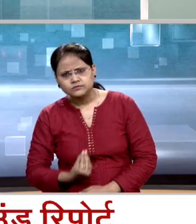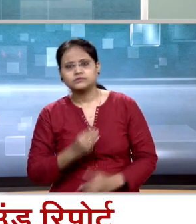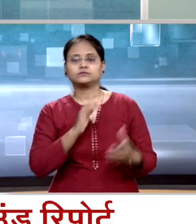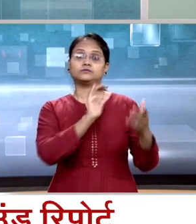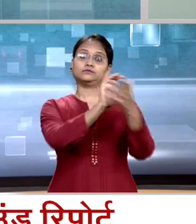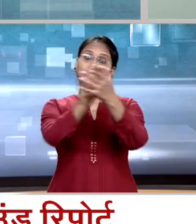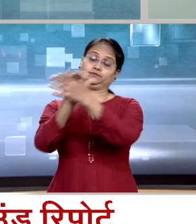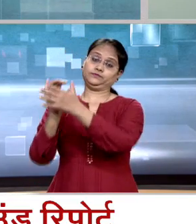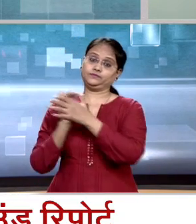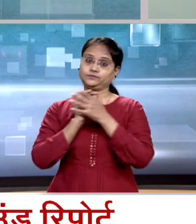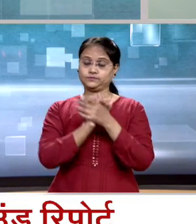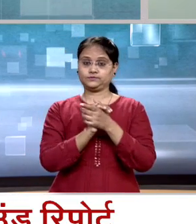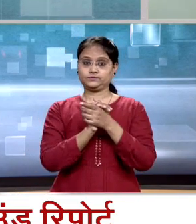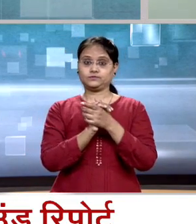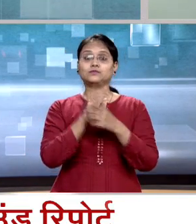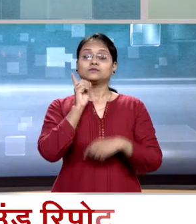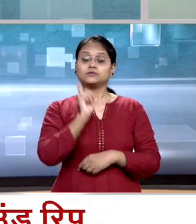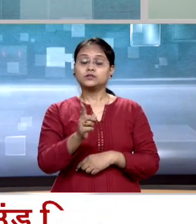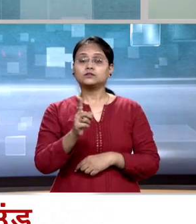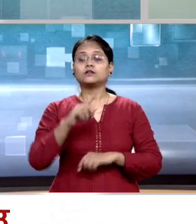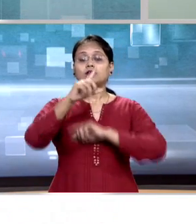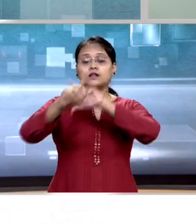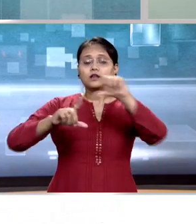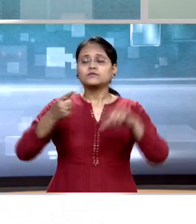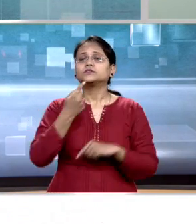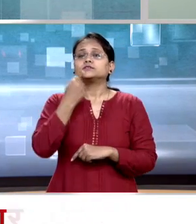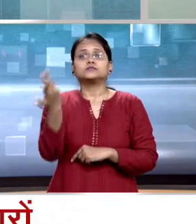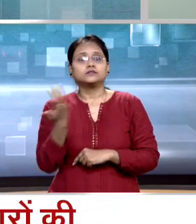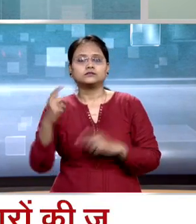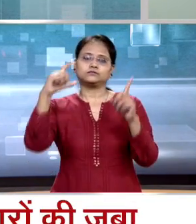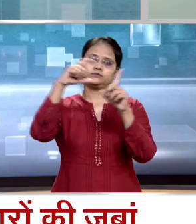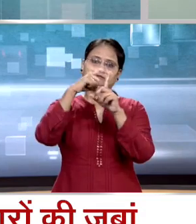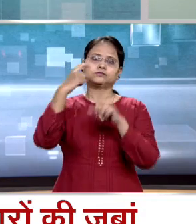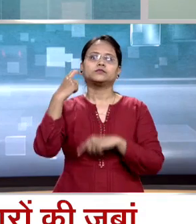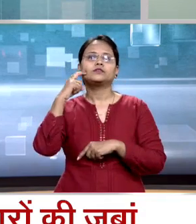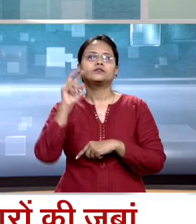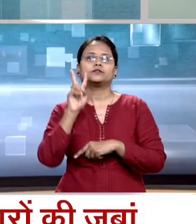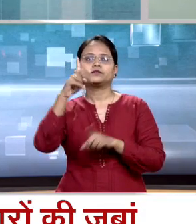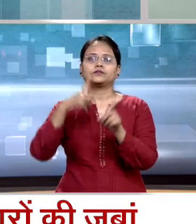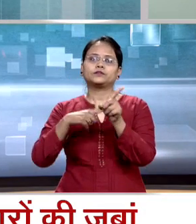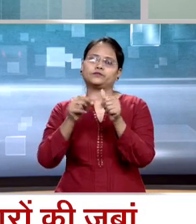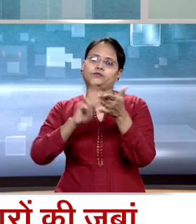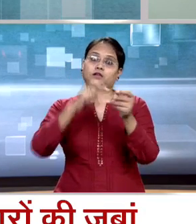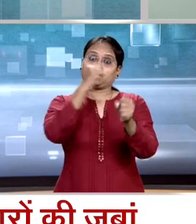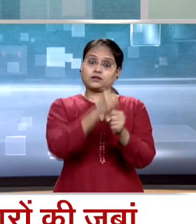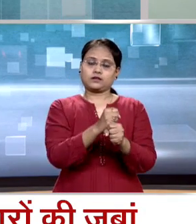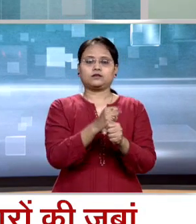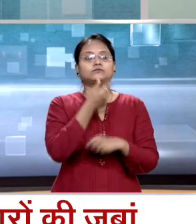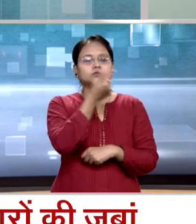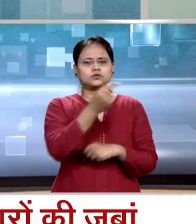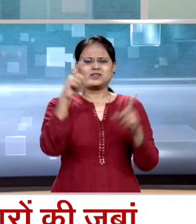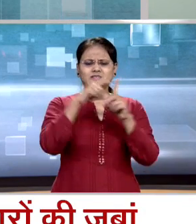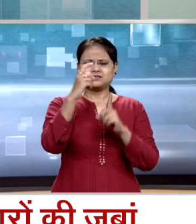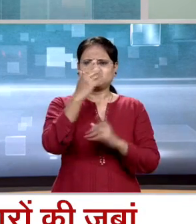हैं, दोस्त बनाते हैं, लेकिन हम इन्हें आम बोलचाल की भाषा में दिव्यांग कहते हैं। दिव्यांग होना